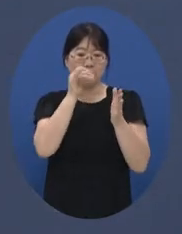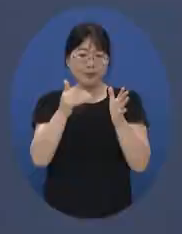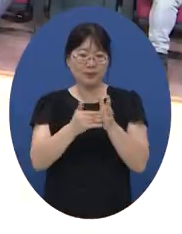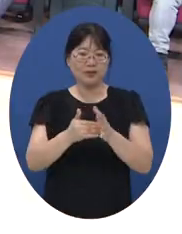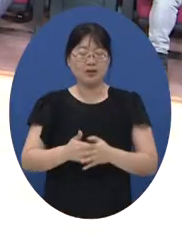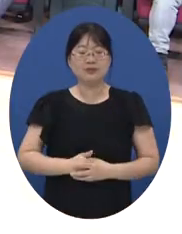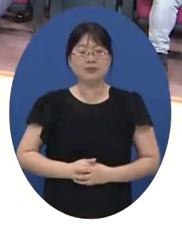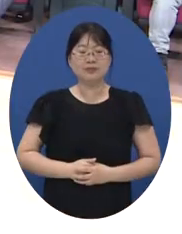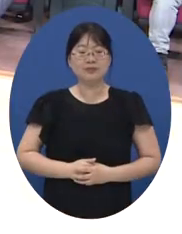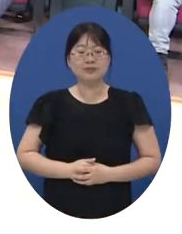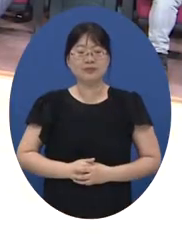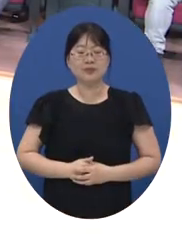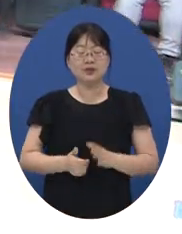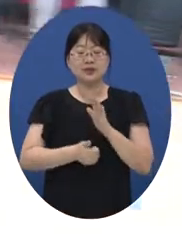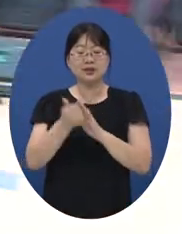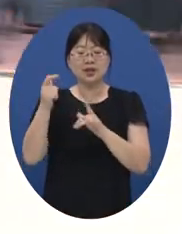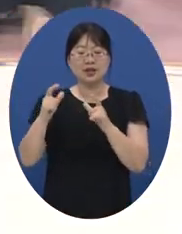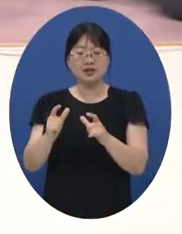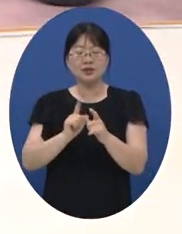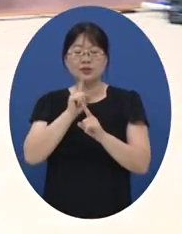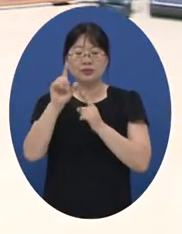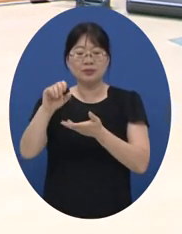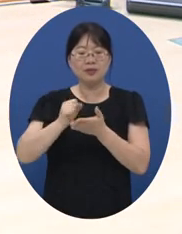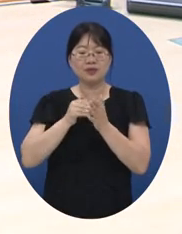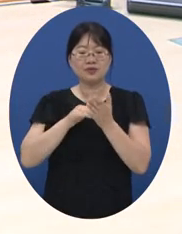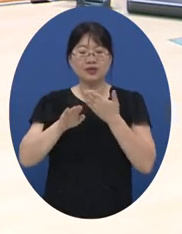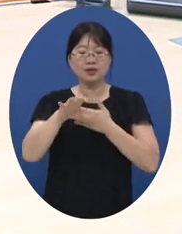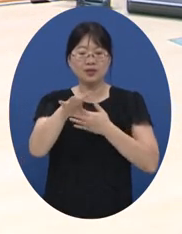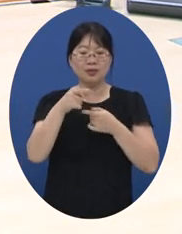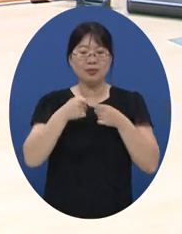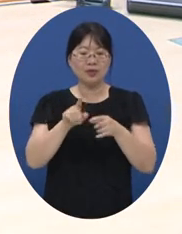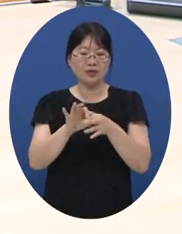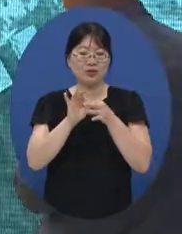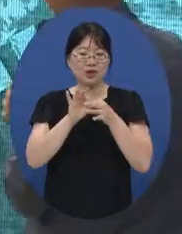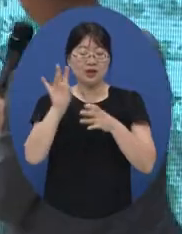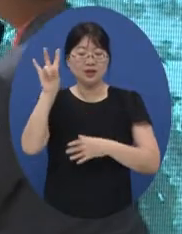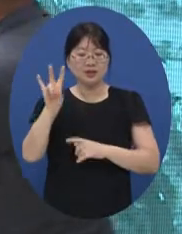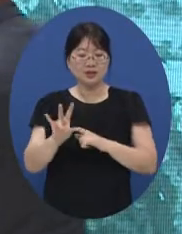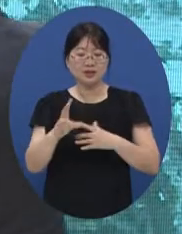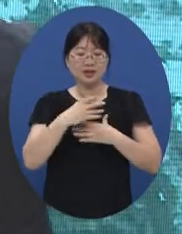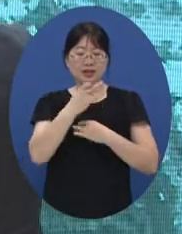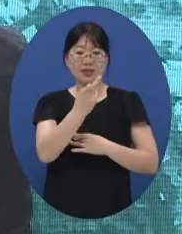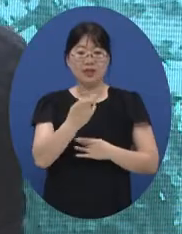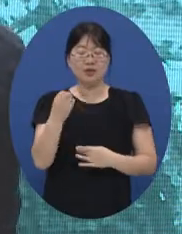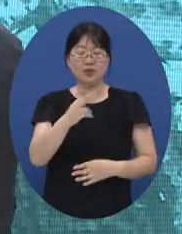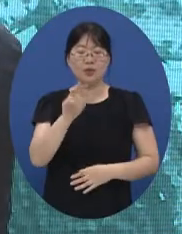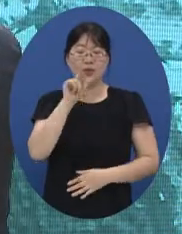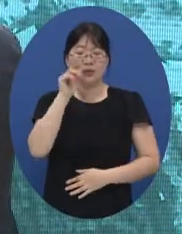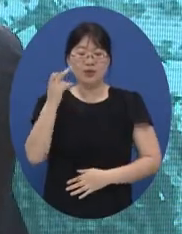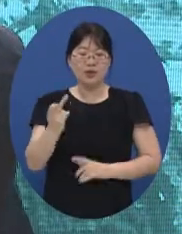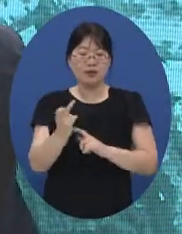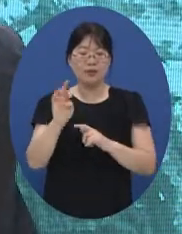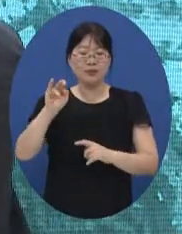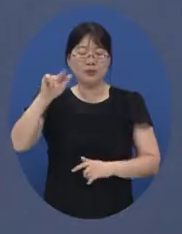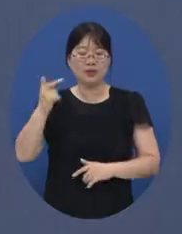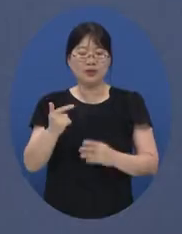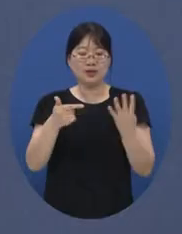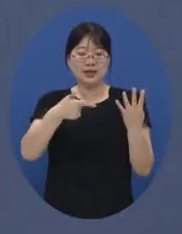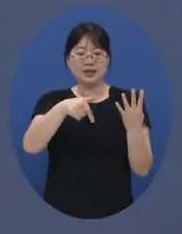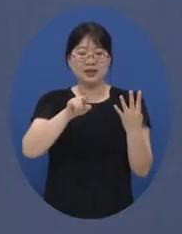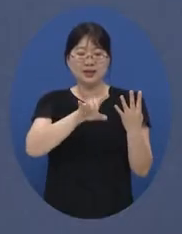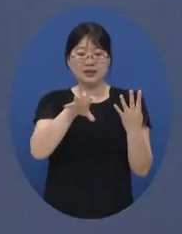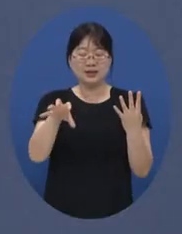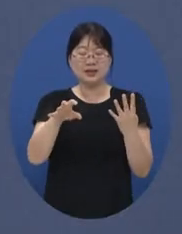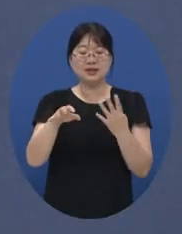됐습니다. 희망 시군의 접수를 받은 후 현장 평가를 통해 시흥, 안산, 오산, 포천 4개 시가